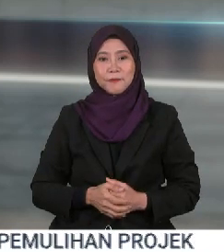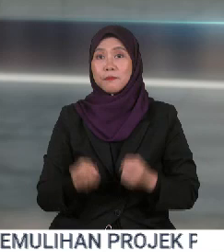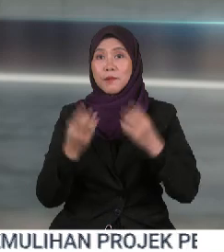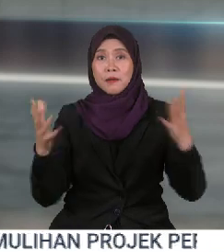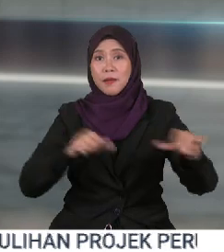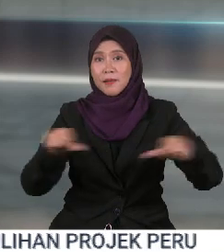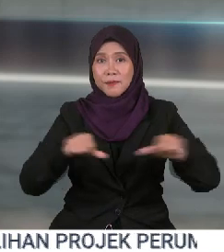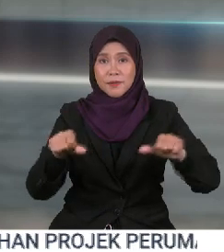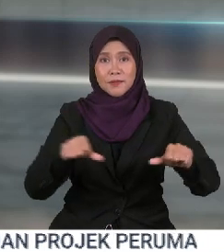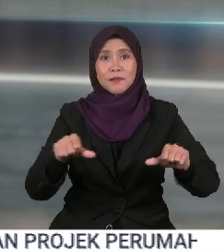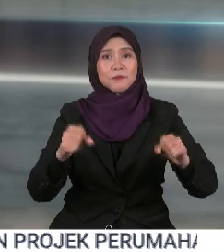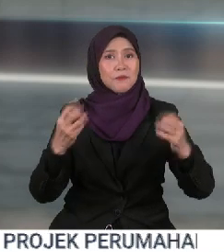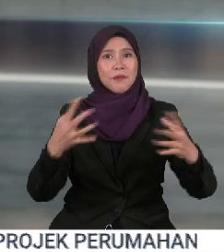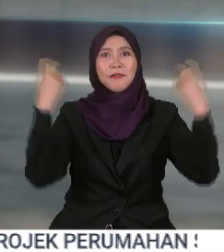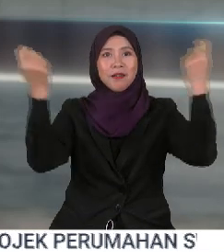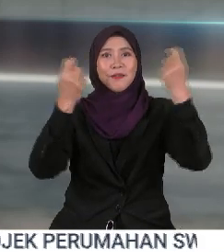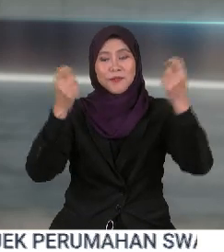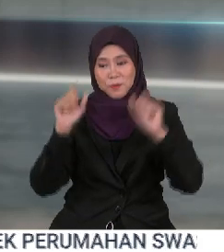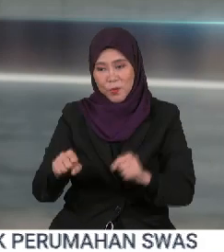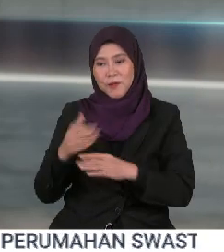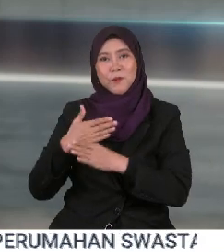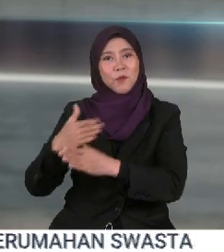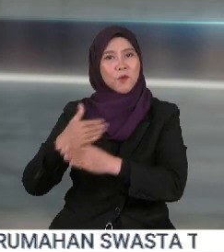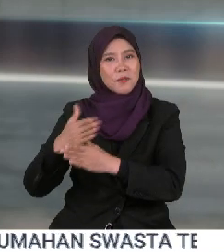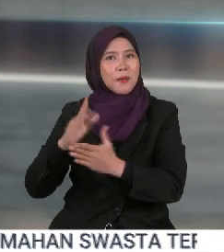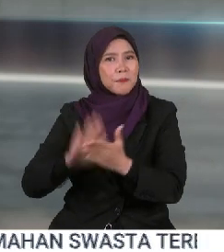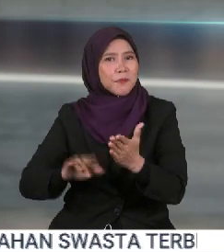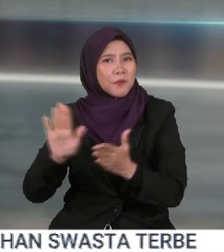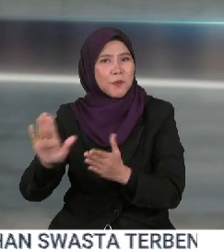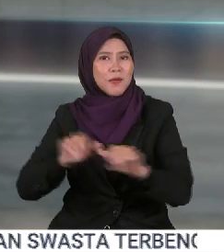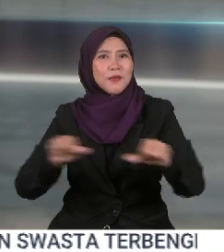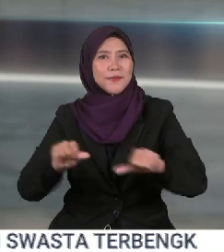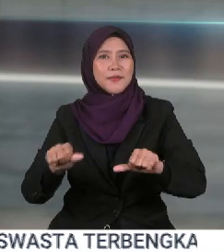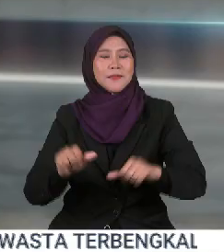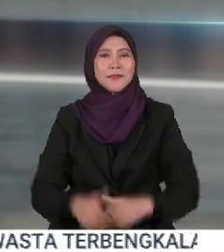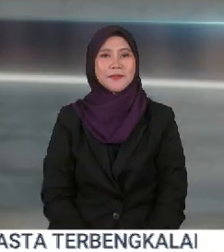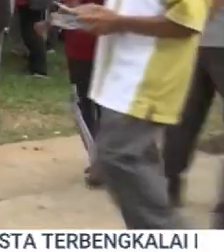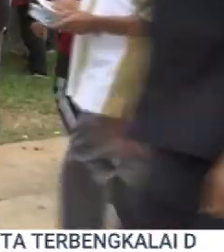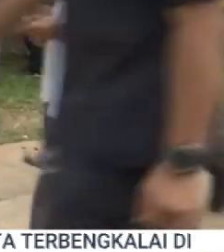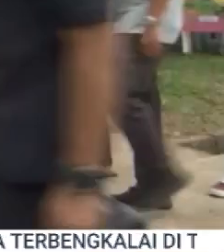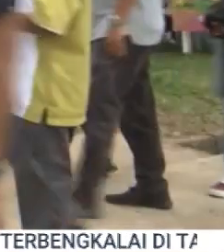di jalankan sepanjang kanibal ini boleh fungsikan apa Activity yang diadakan